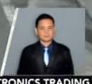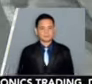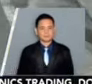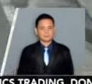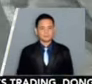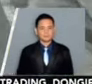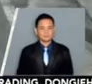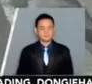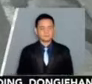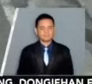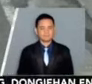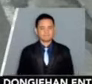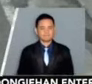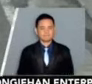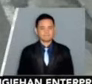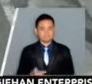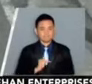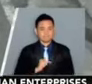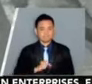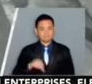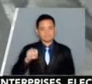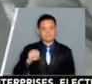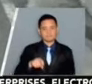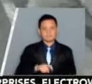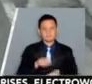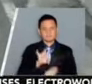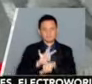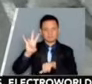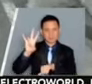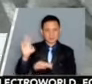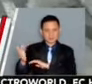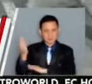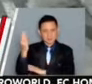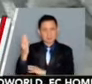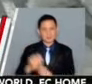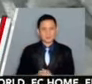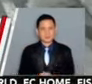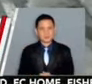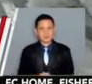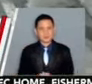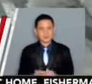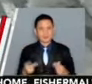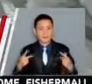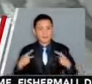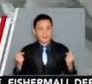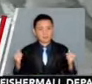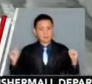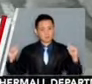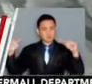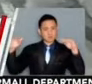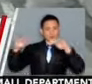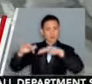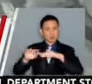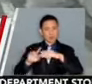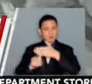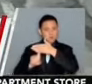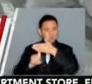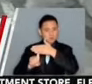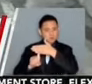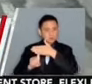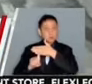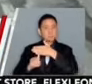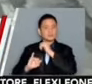Maris, pasado alas 7 ng umaga na pero wala pa ring bakas ng kilos protesta na isasagawa sana ng ilang jeepney driver